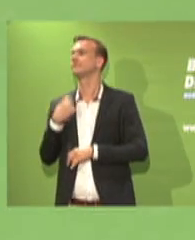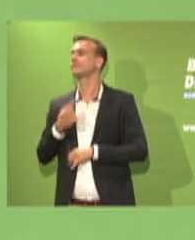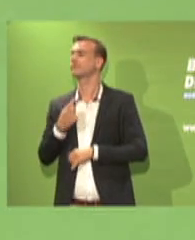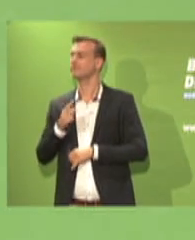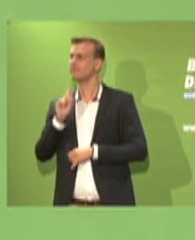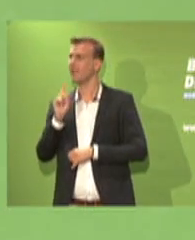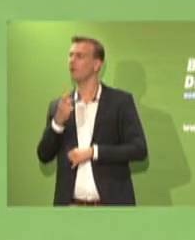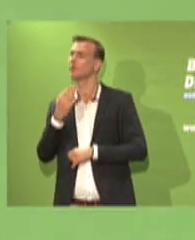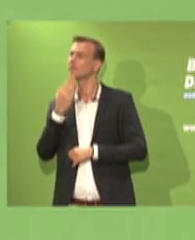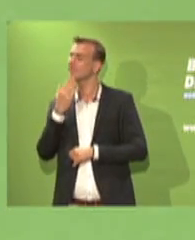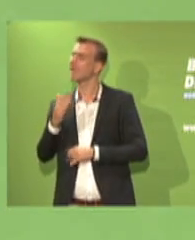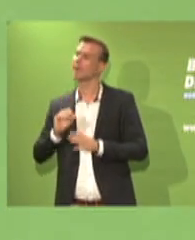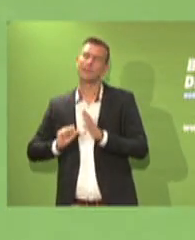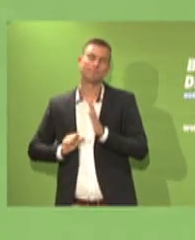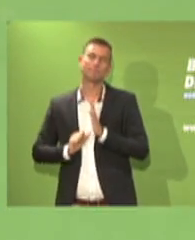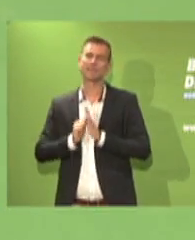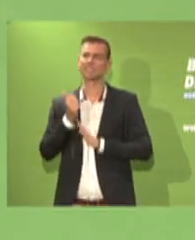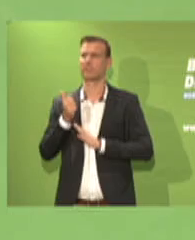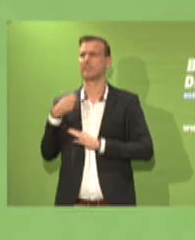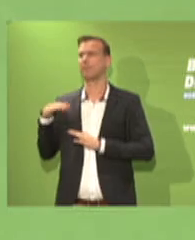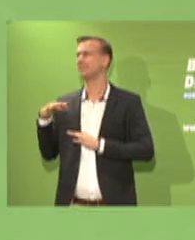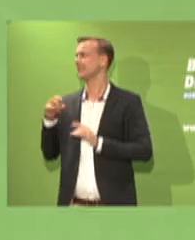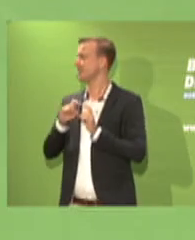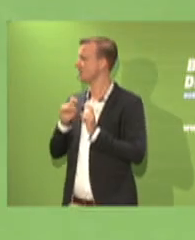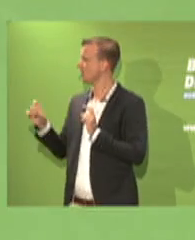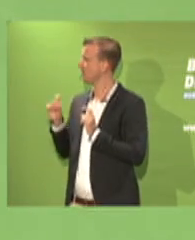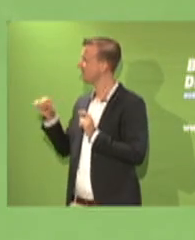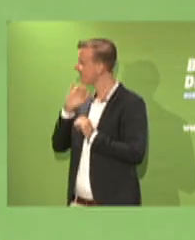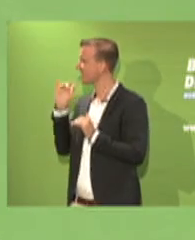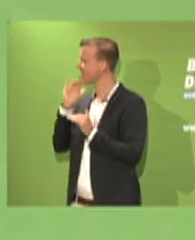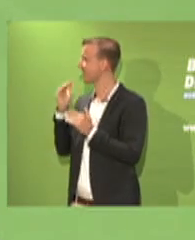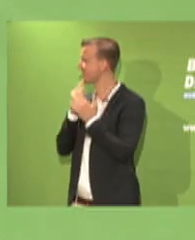uns außerordentlich sehr beim Präsidium.